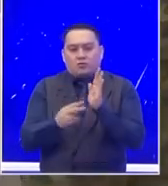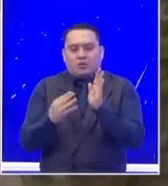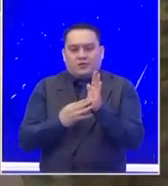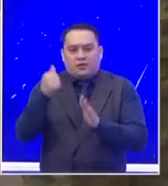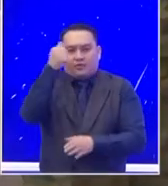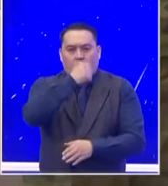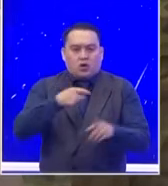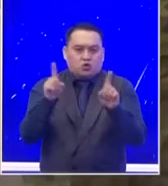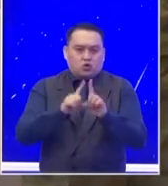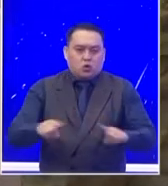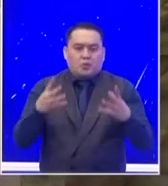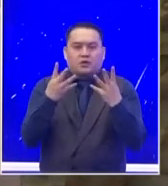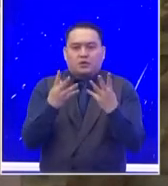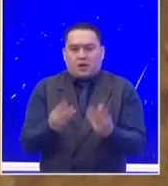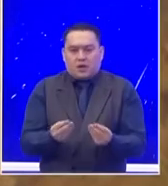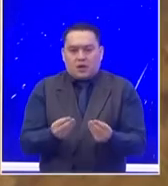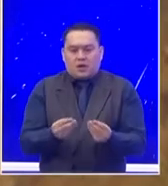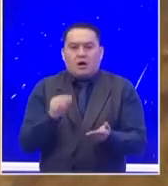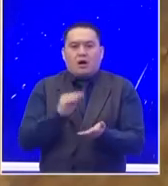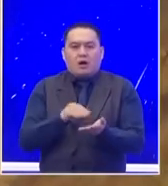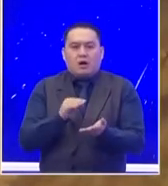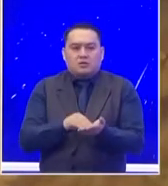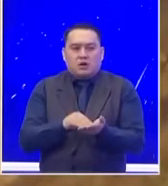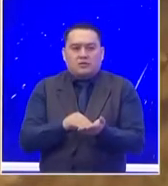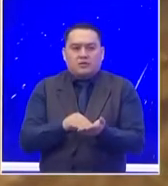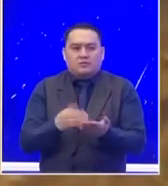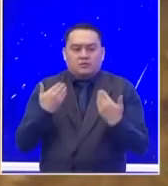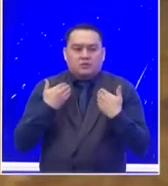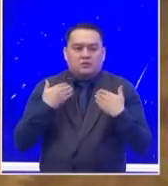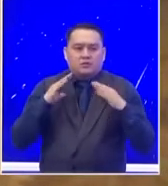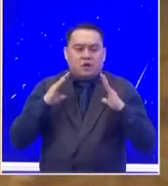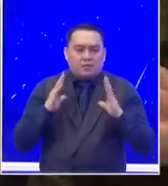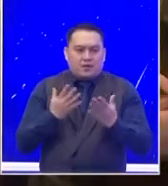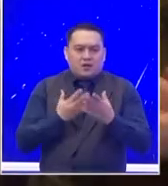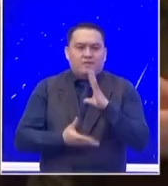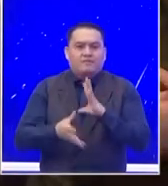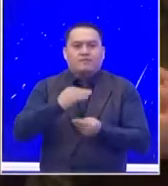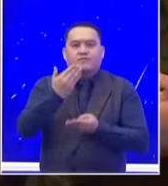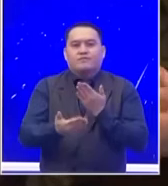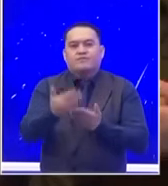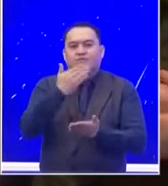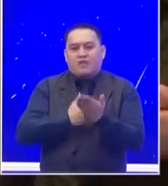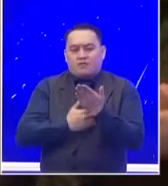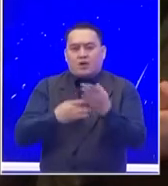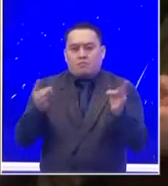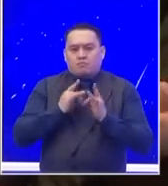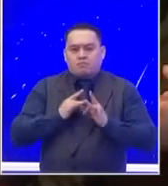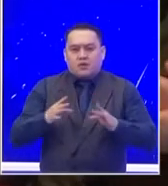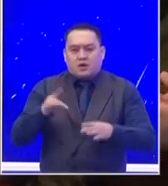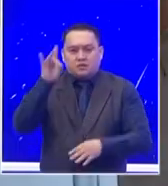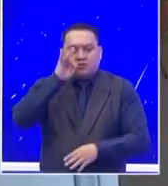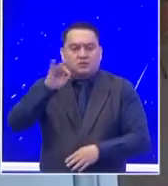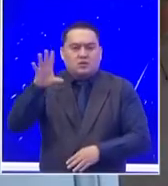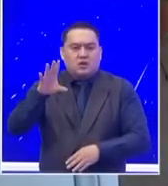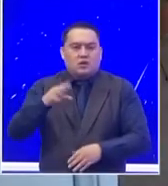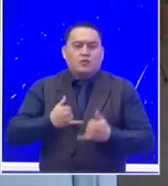1989 года – особая дата. И какие бы оценки ни давали тем грозным событиям, вывод советских войск из Афганистана – это праздник воинской славы и,